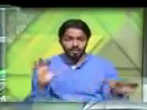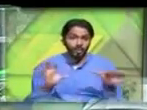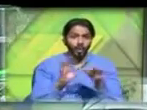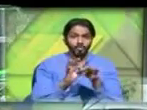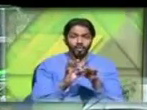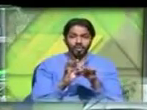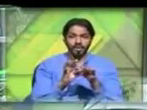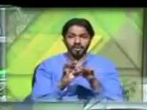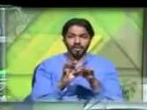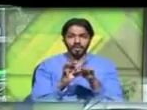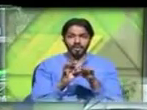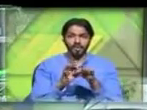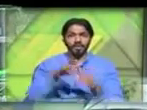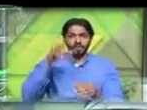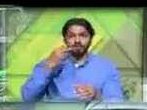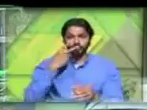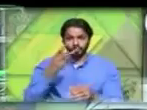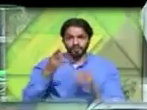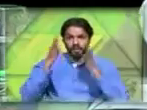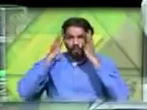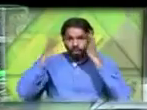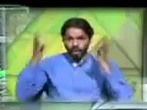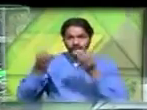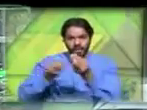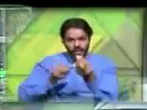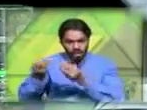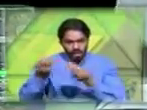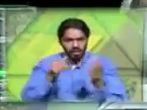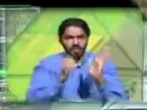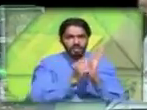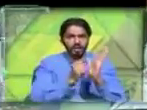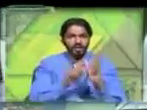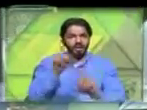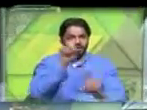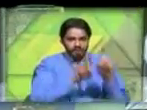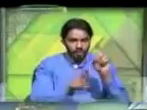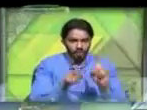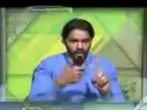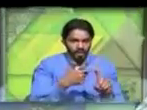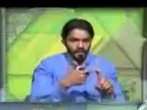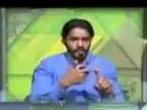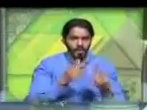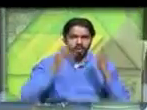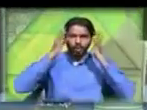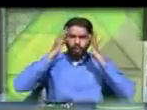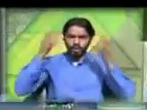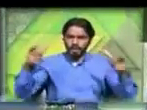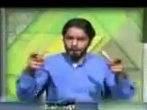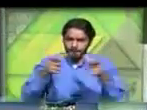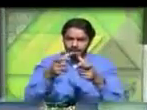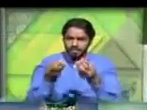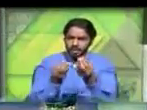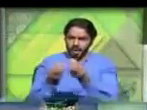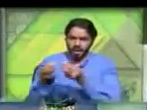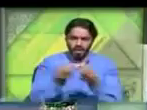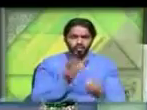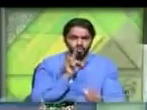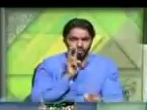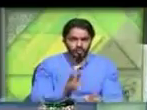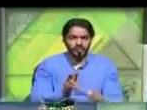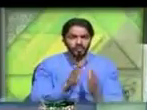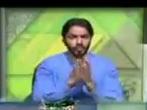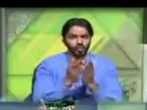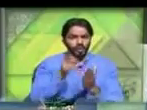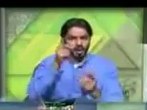خلال هذه المجامع الفقهية ودور الإفتاء على مستوى الأمة التي يجلس فيها العلماء المتخصصون من كل جانب من